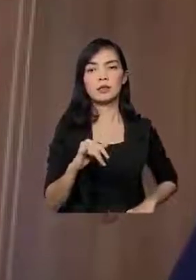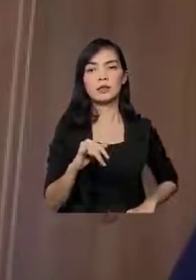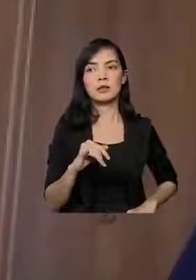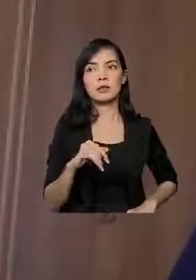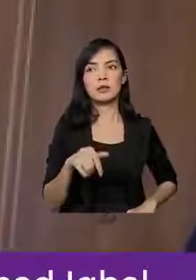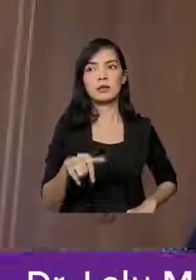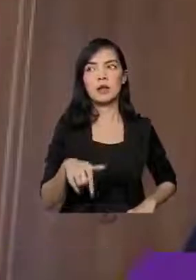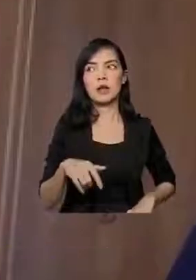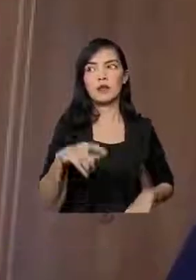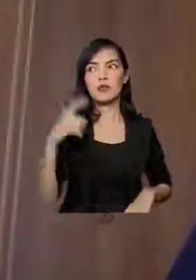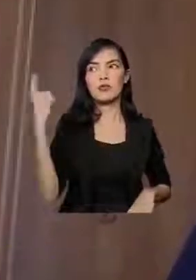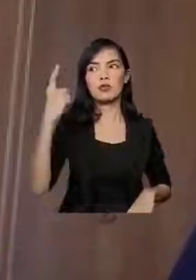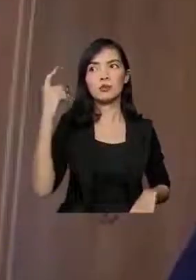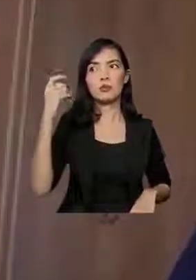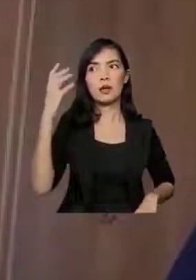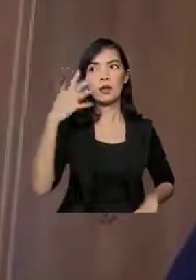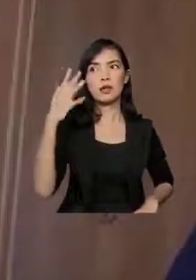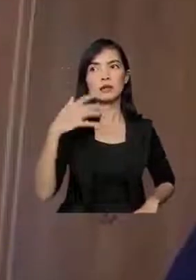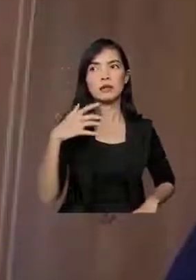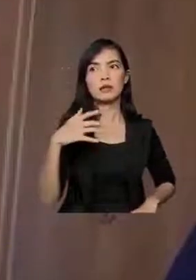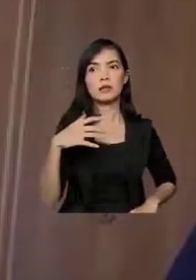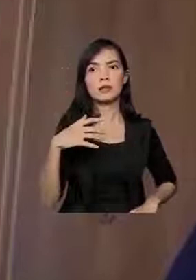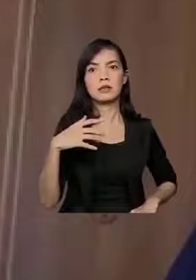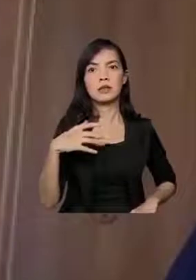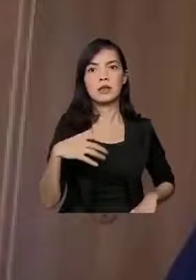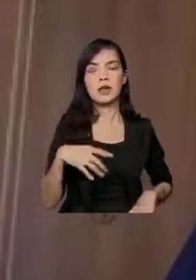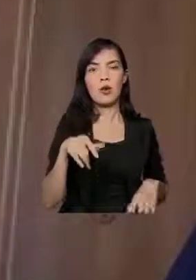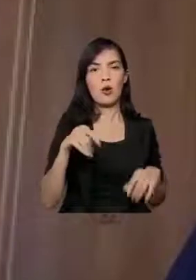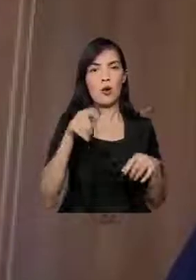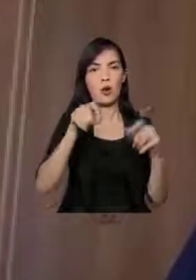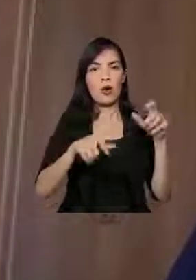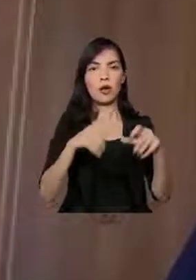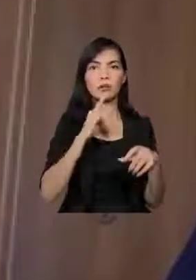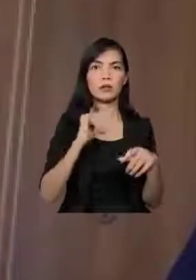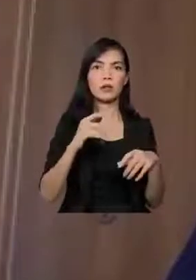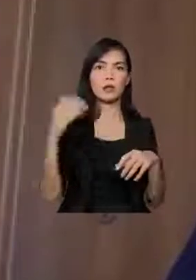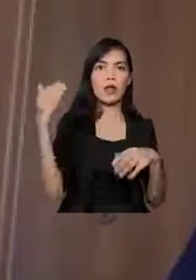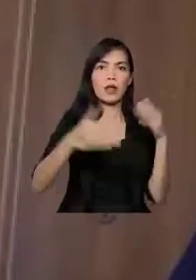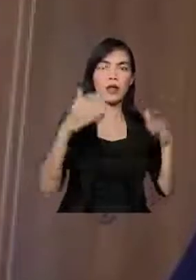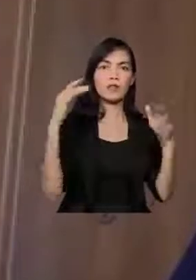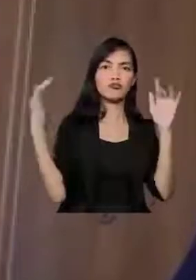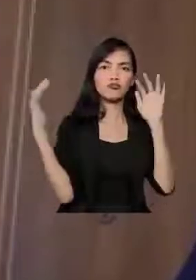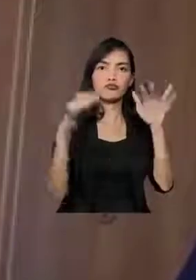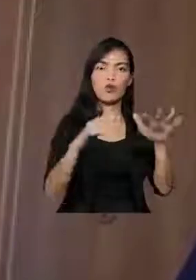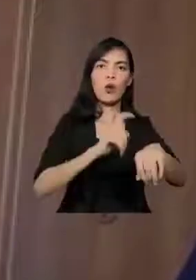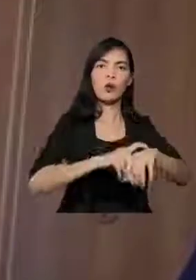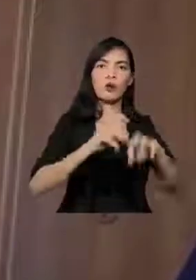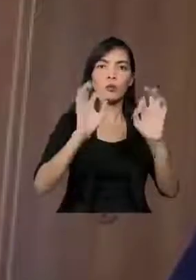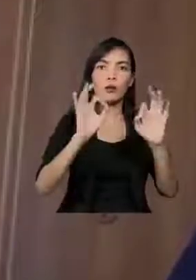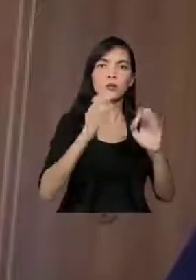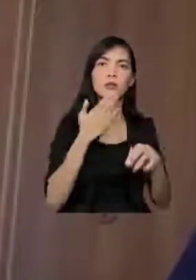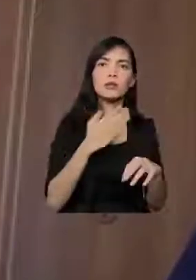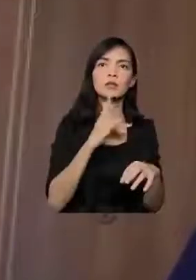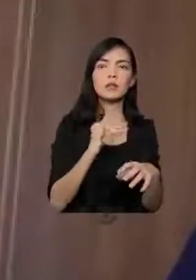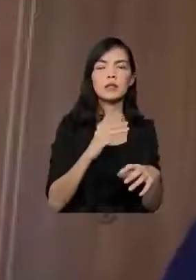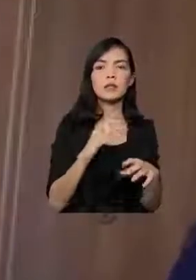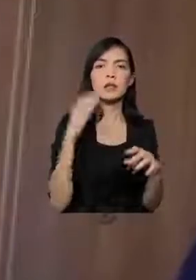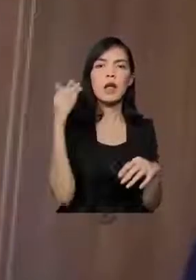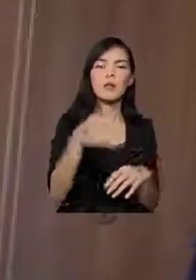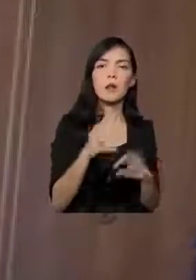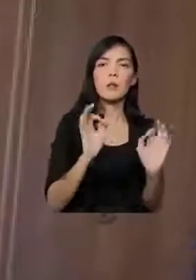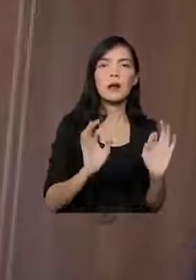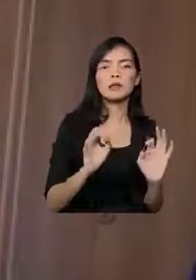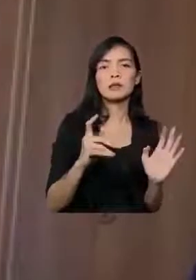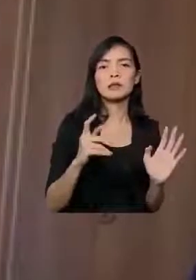panas dan memang berbeda jadi orang akan cenderung datang lebih tepat waktu biasanya ada yang datang sesaat